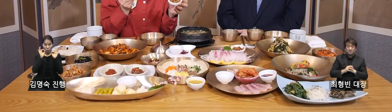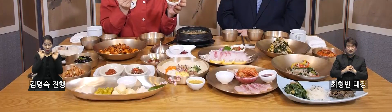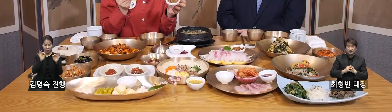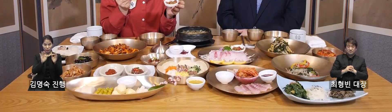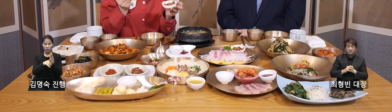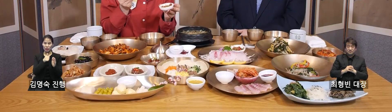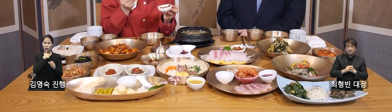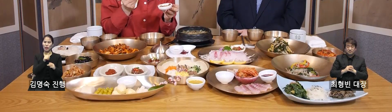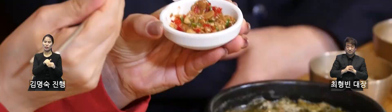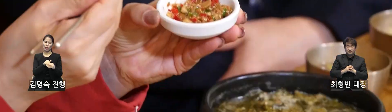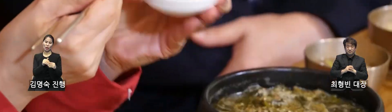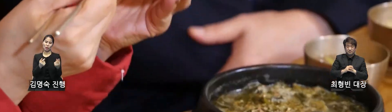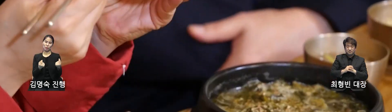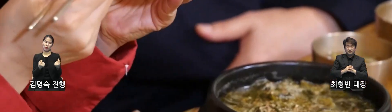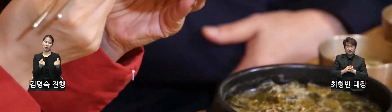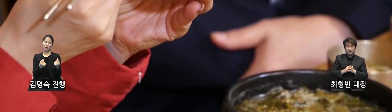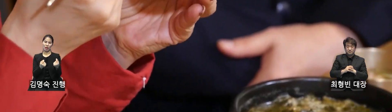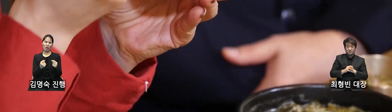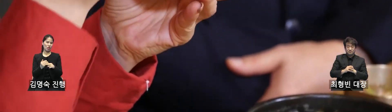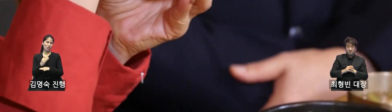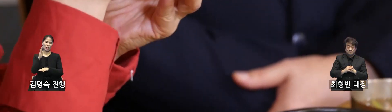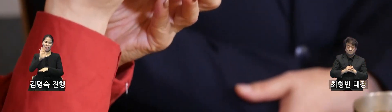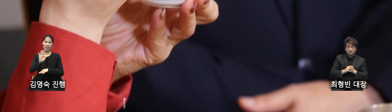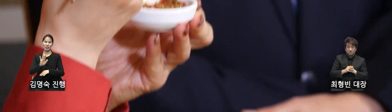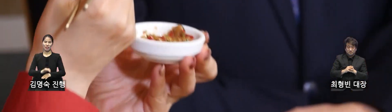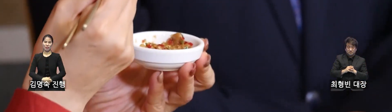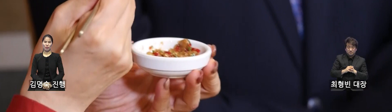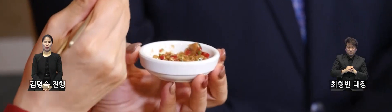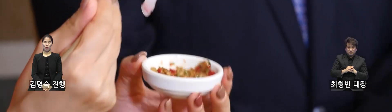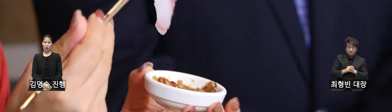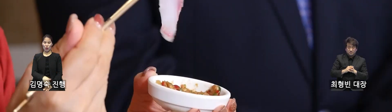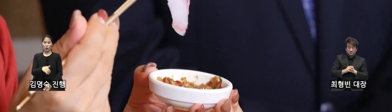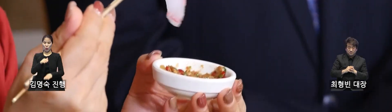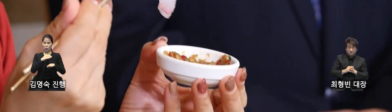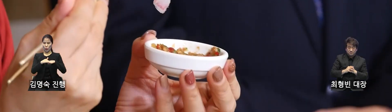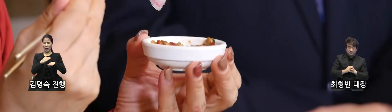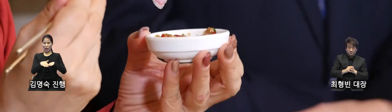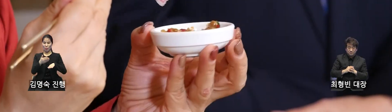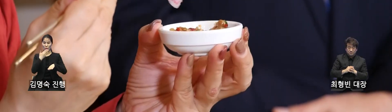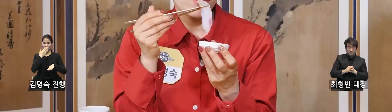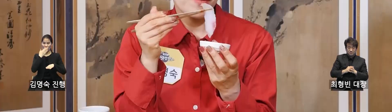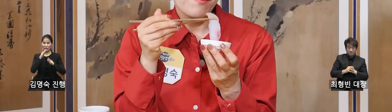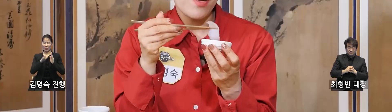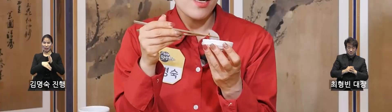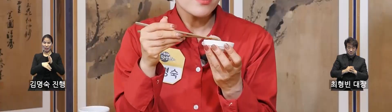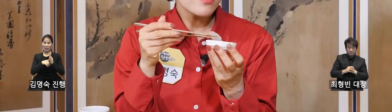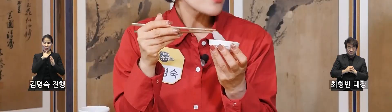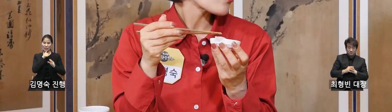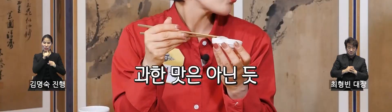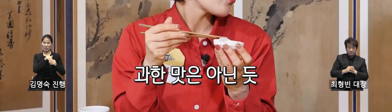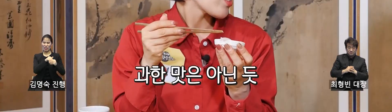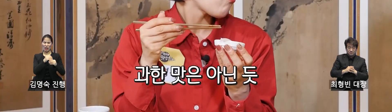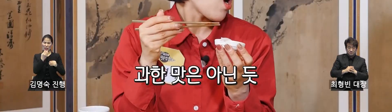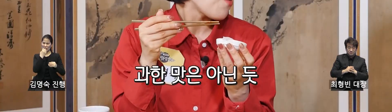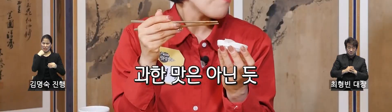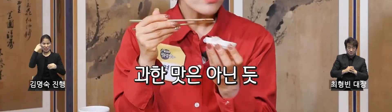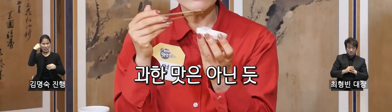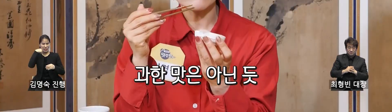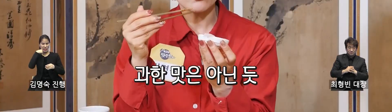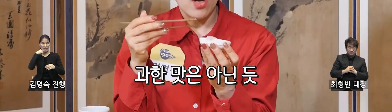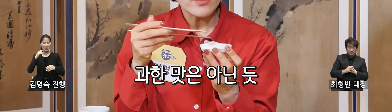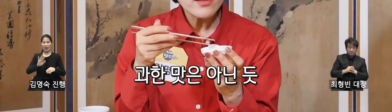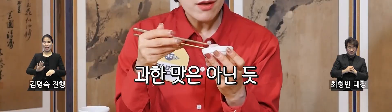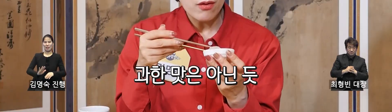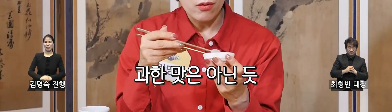된장 인데 과하지 가나요 그니까 이해 맛을 이렇게 어 망가뜨릴 정도의 과한